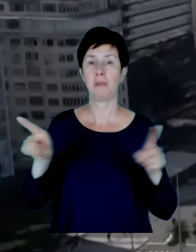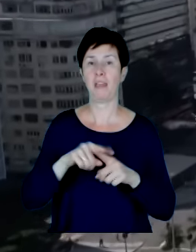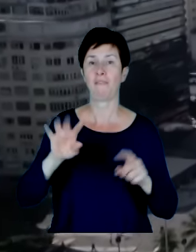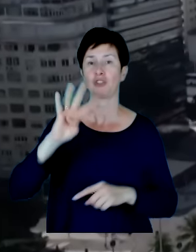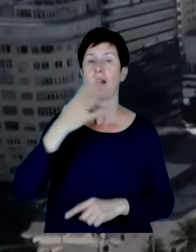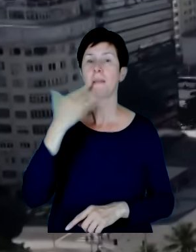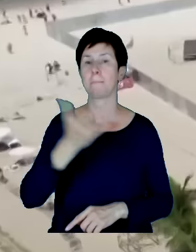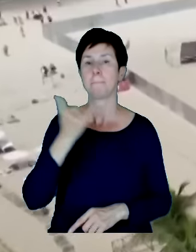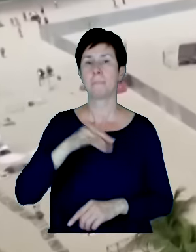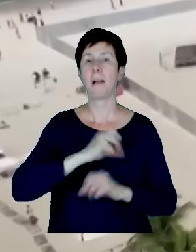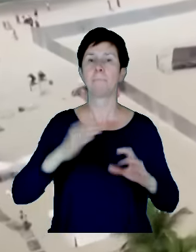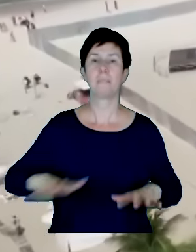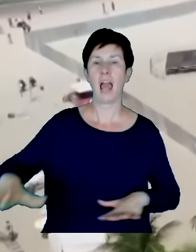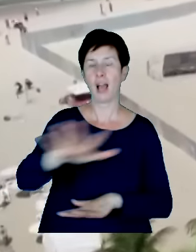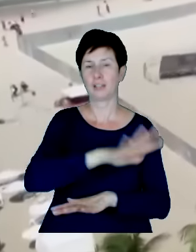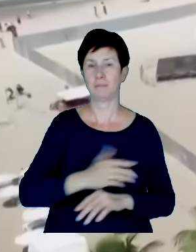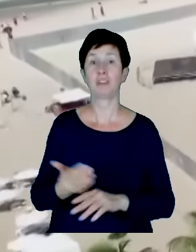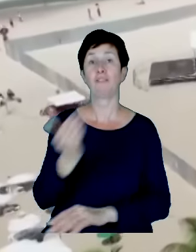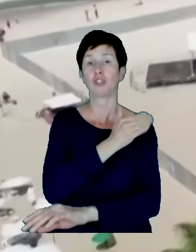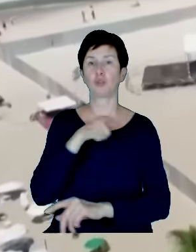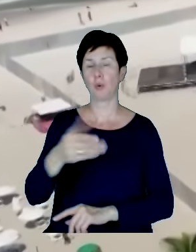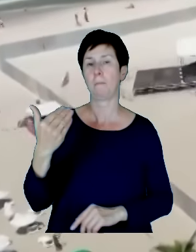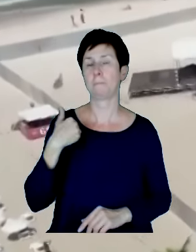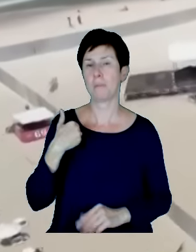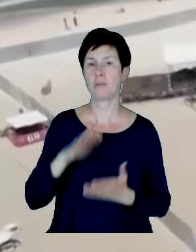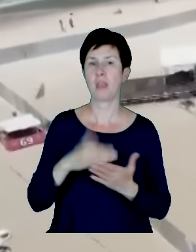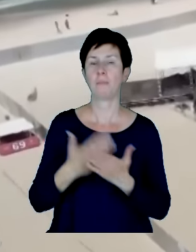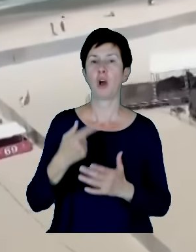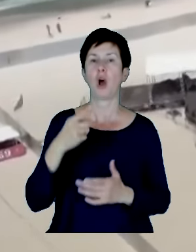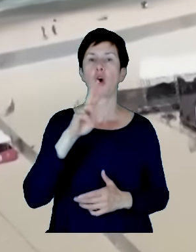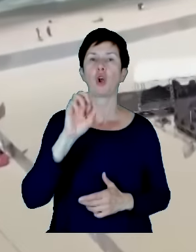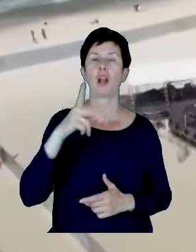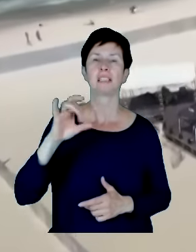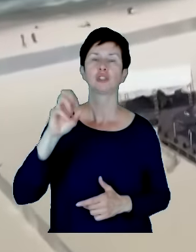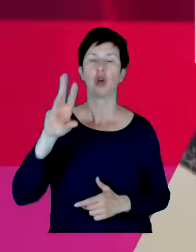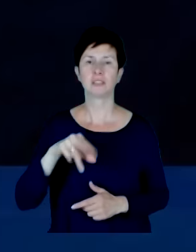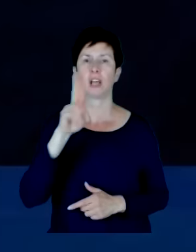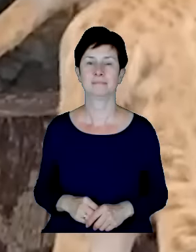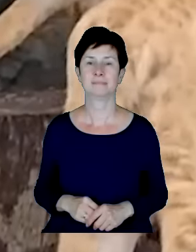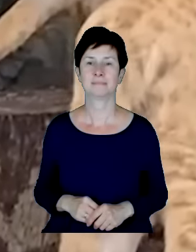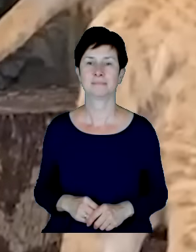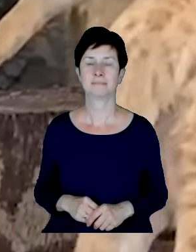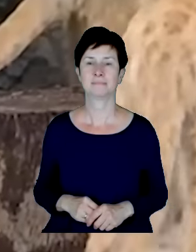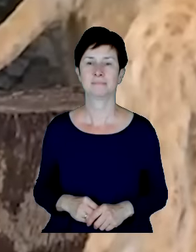wybrzeżu plaży kopa kabana w przeszłości występowali tutaj między innymi grupa The Rolling Stones Rot Stewart i Leny